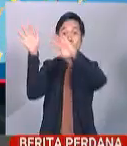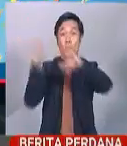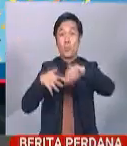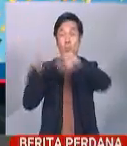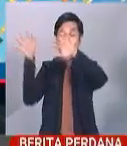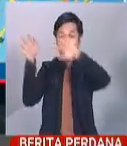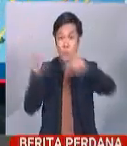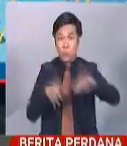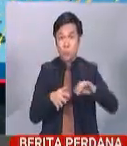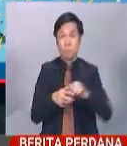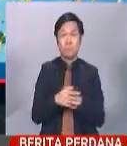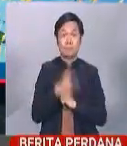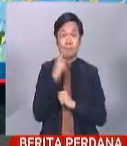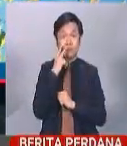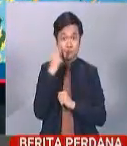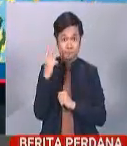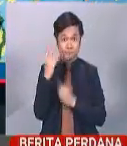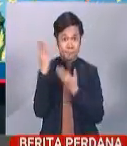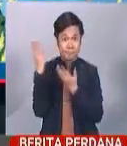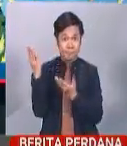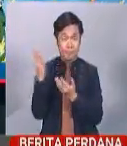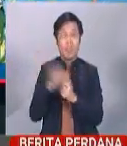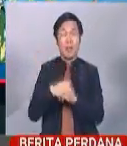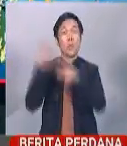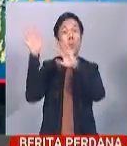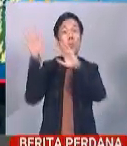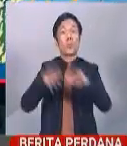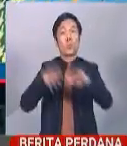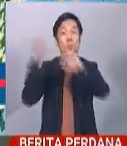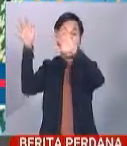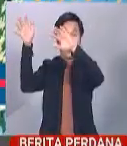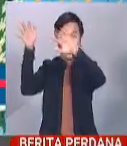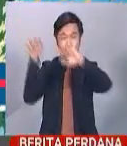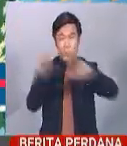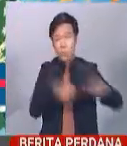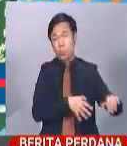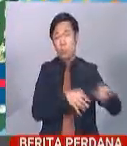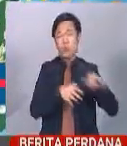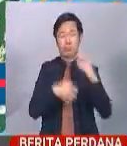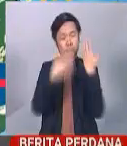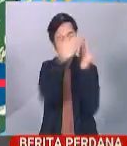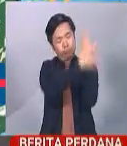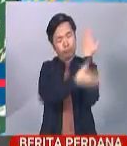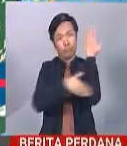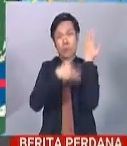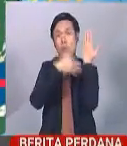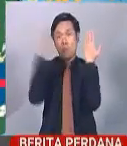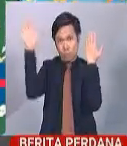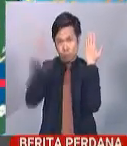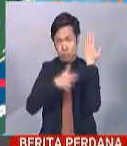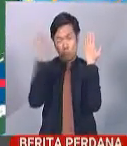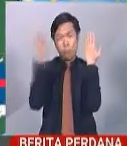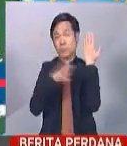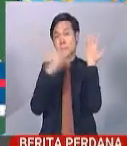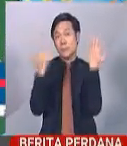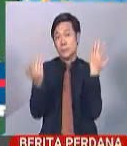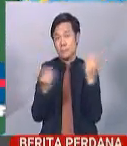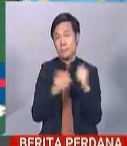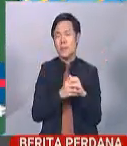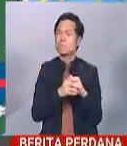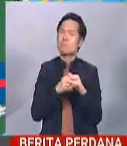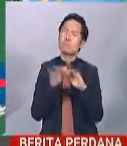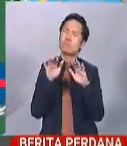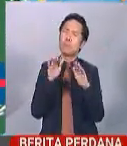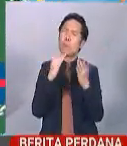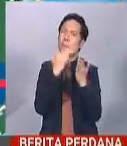semasa. Dapat diperhatikan ketika ini angin masih lagi bertiup dari timur laut menuju ke semenanjung Malaysia dengan kelajuan yang agak